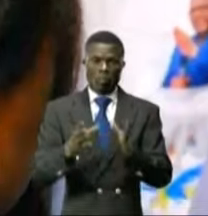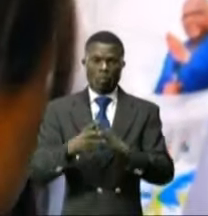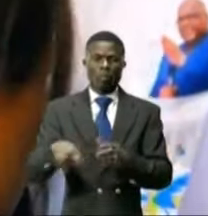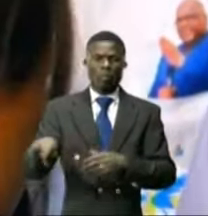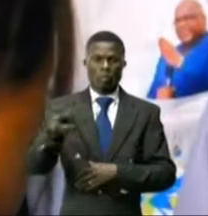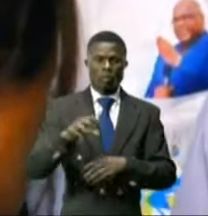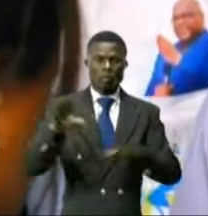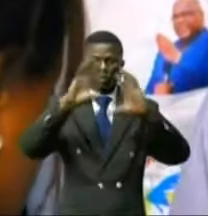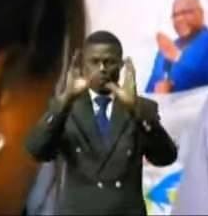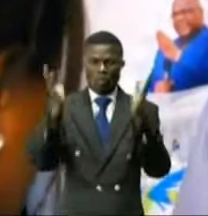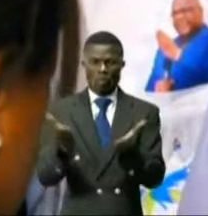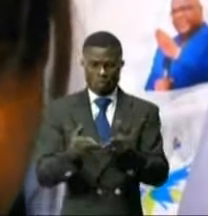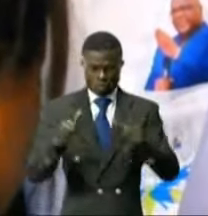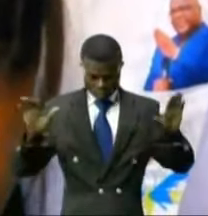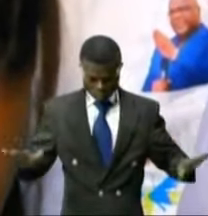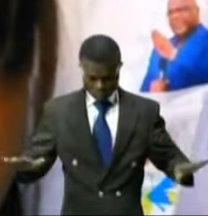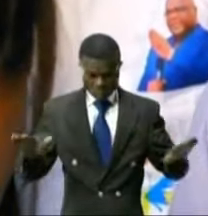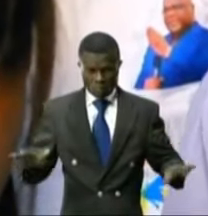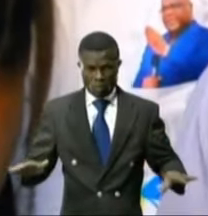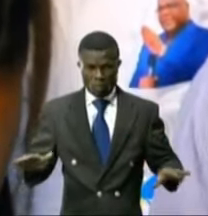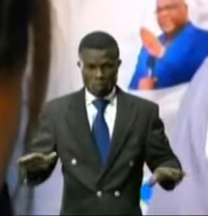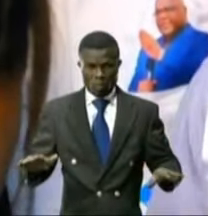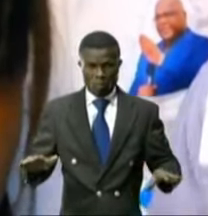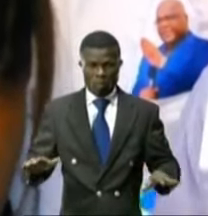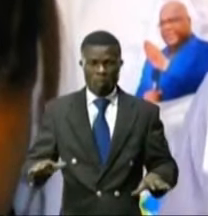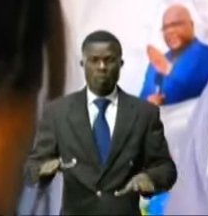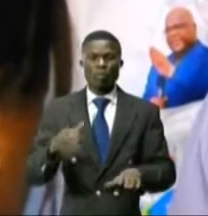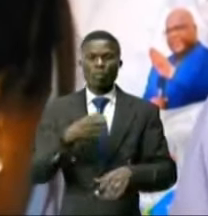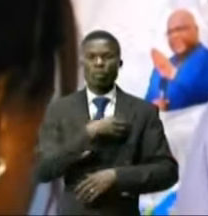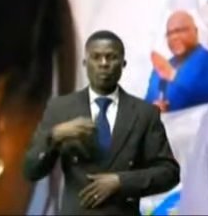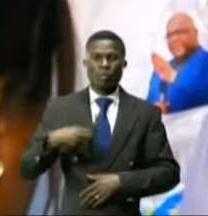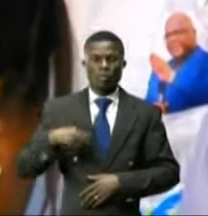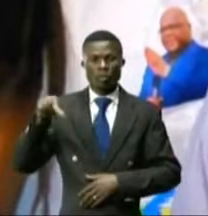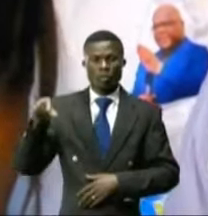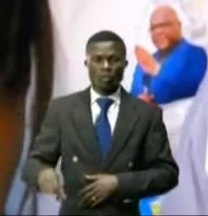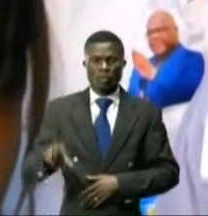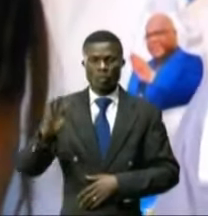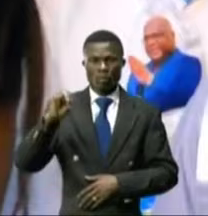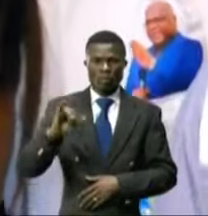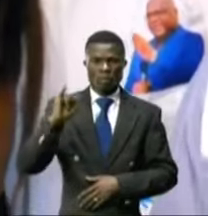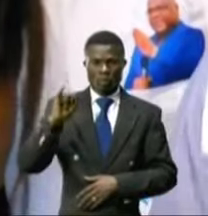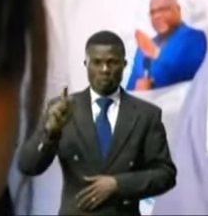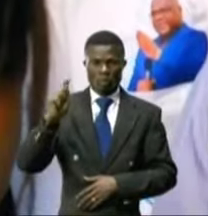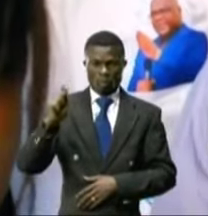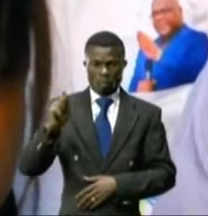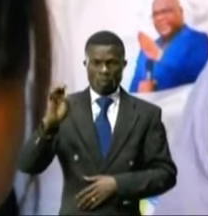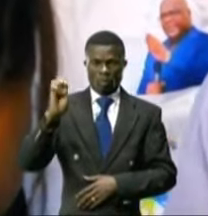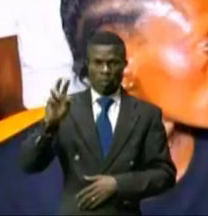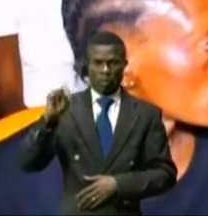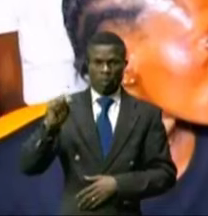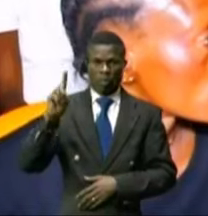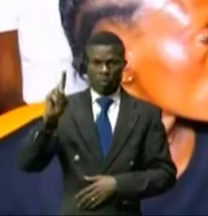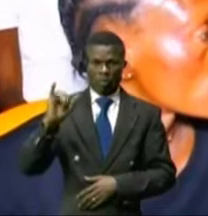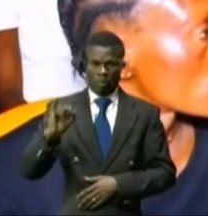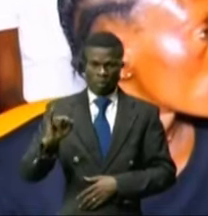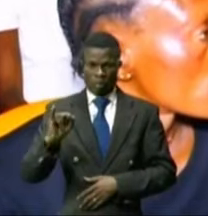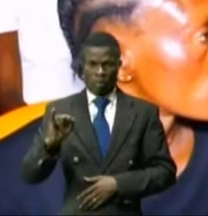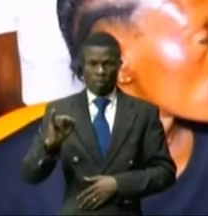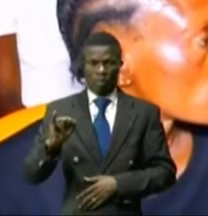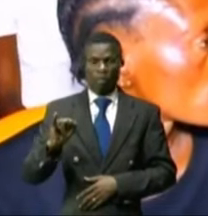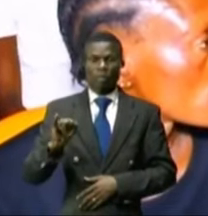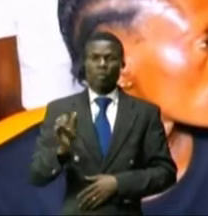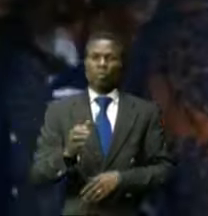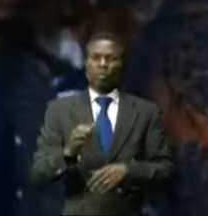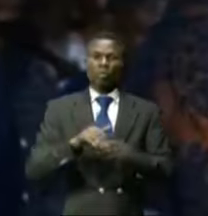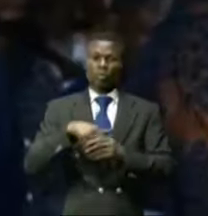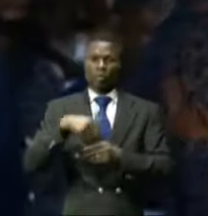la communauté musulmane qui était composée de mamans de quartier Mitendi, d'une manière générale. En dehors de ces